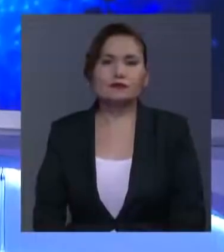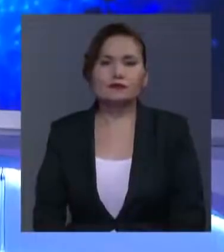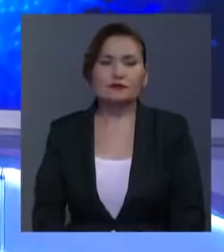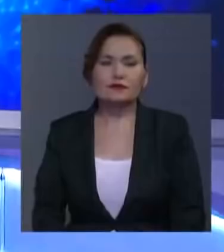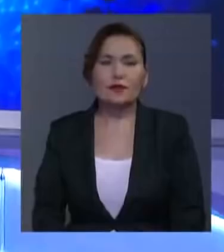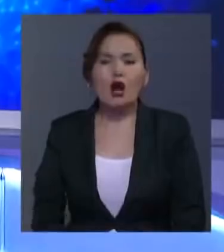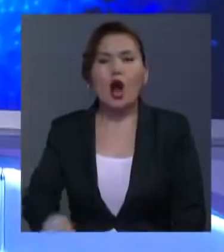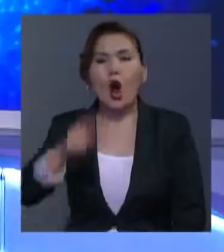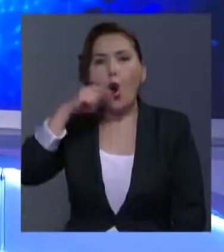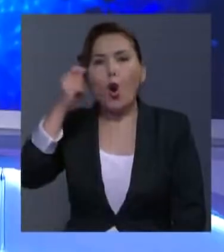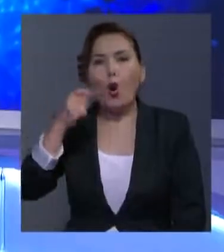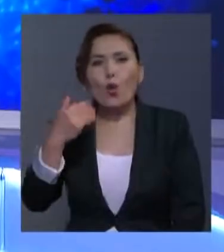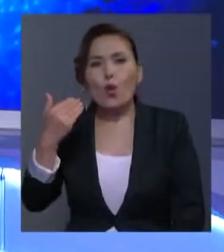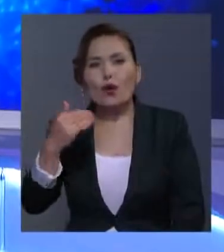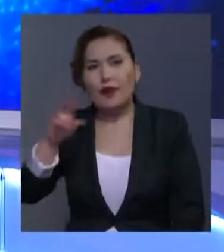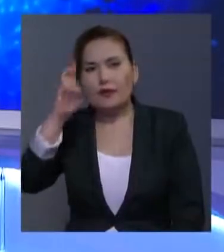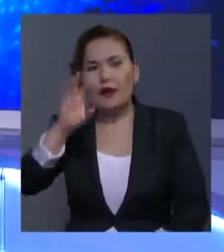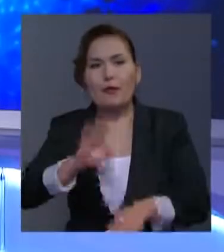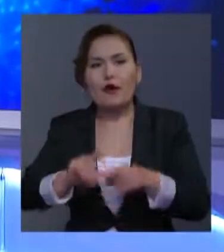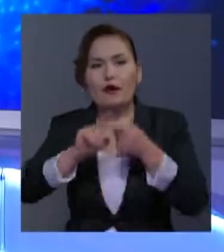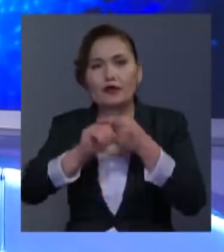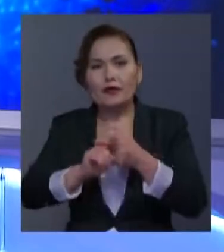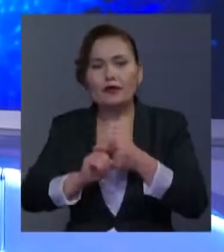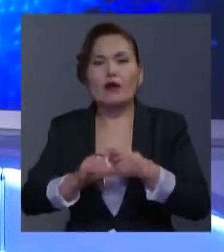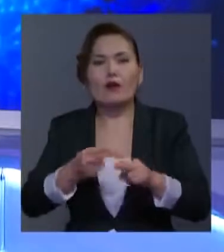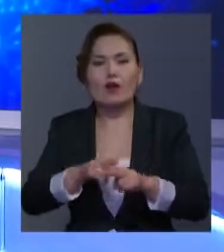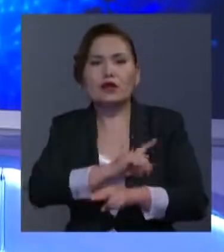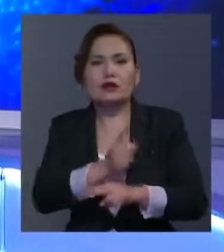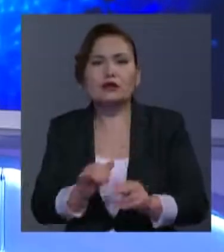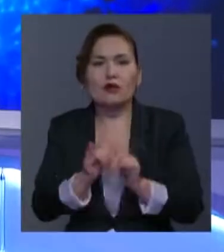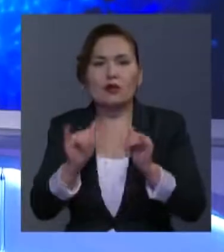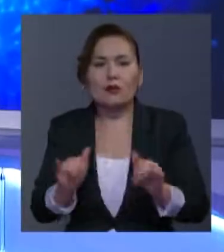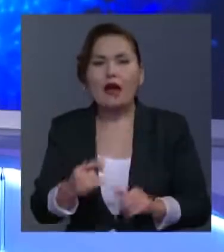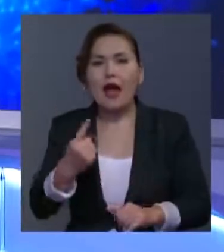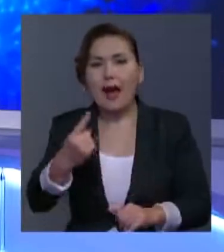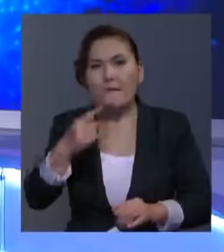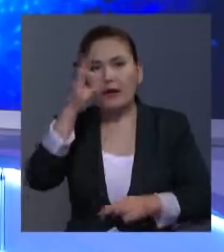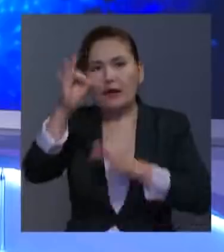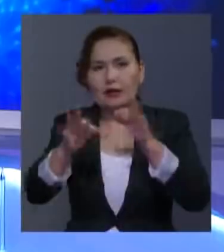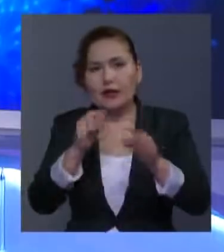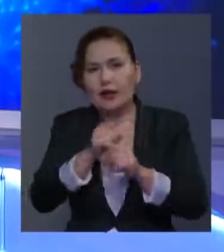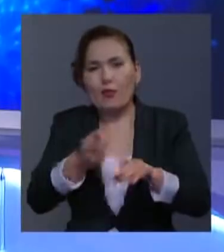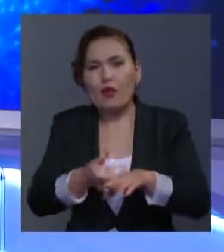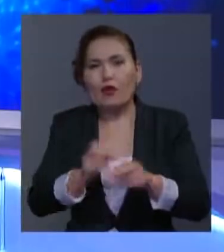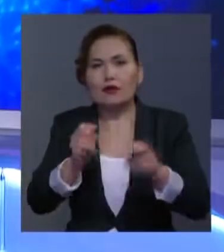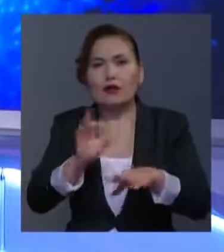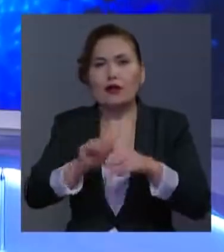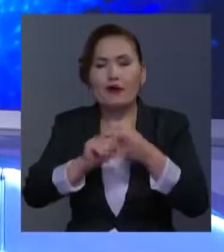Жаһаннан бірер ақпар. Украинада коронавирус жұқтырғандар саны бойынша жаңа антирекорд тіркелді. Бір тәулік ішінде қауіпті